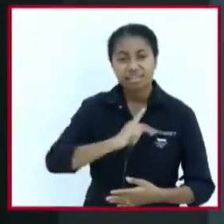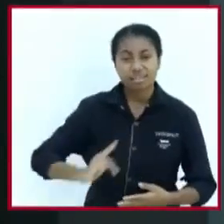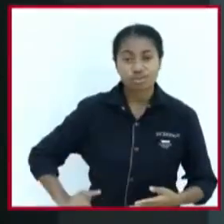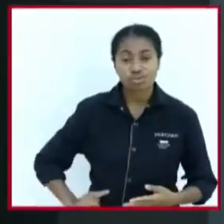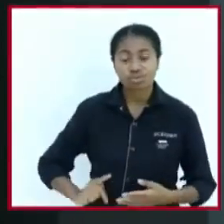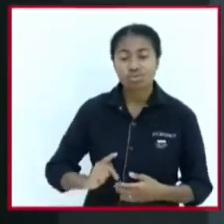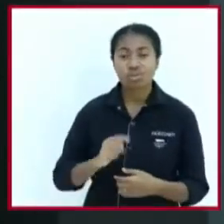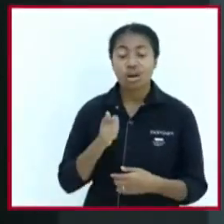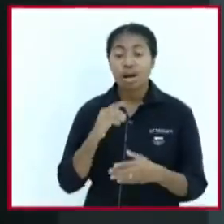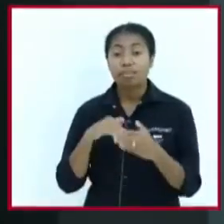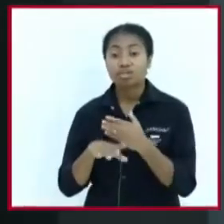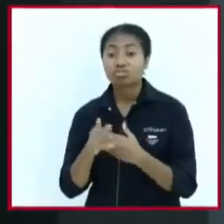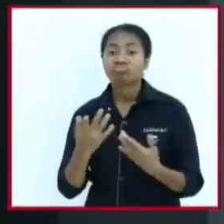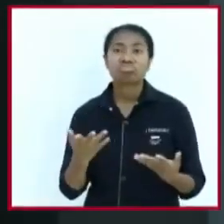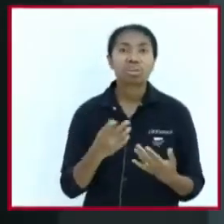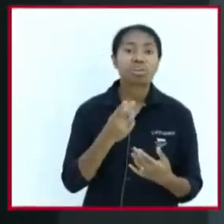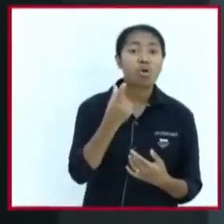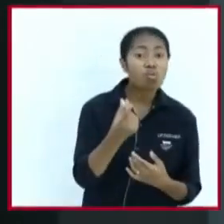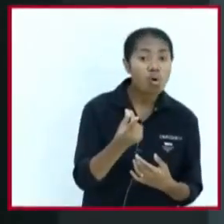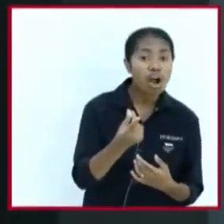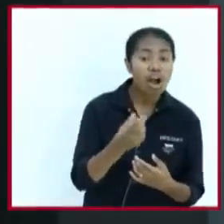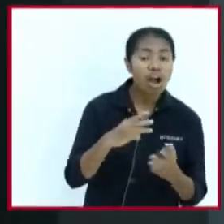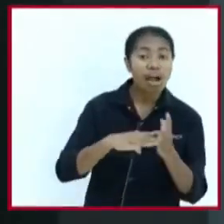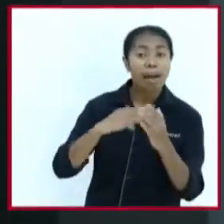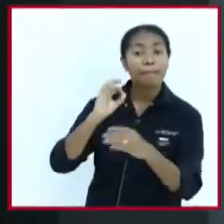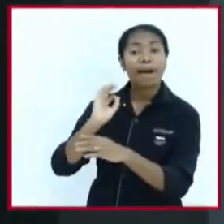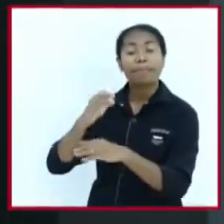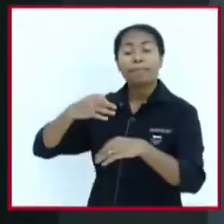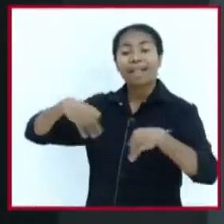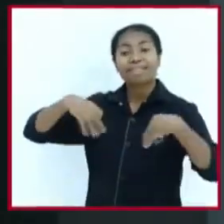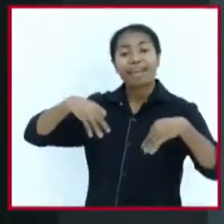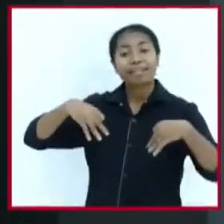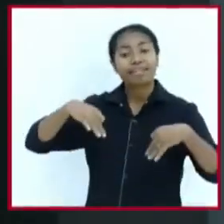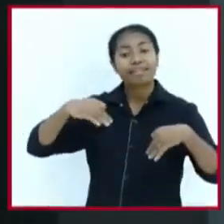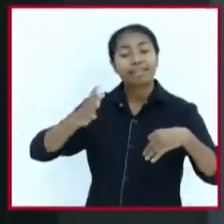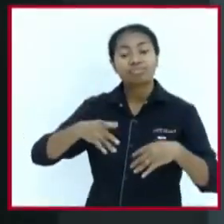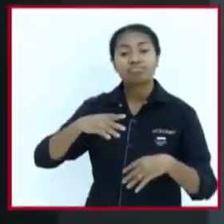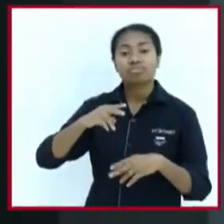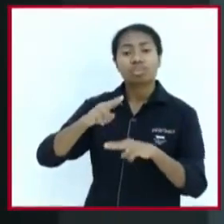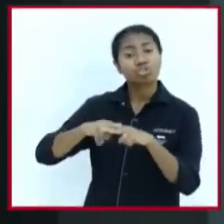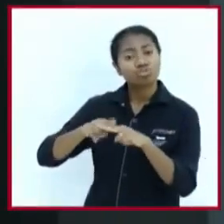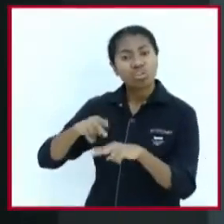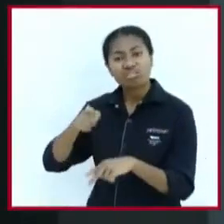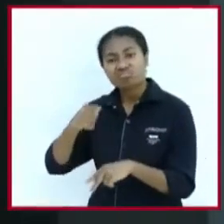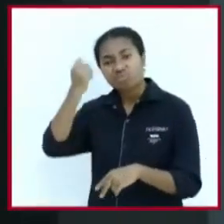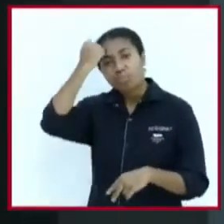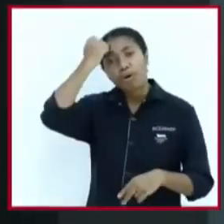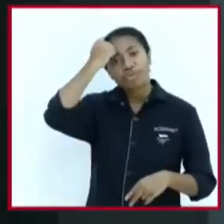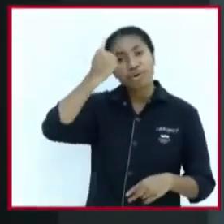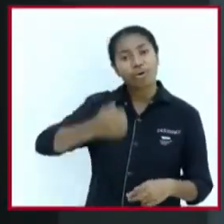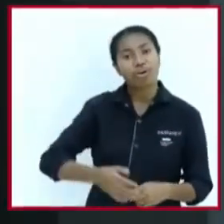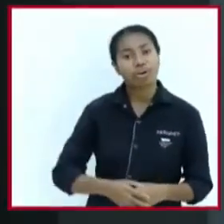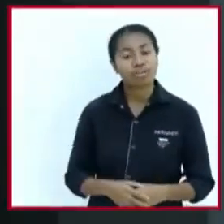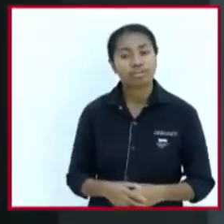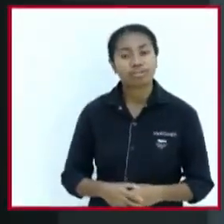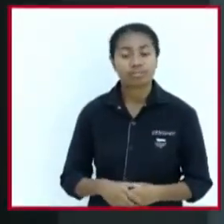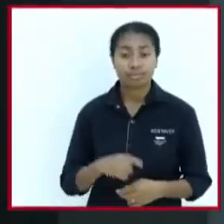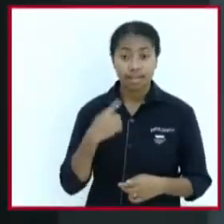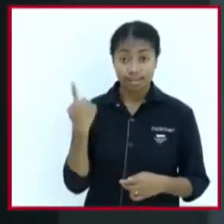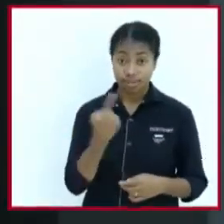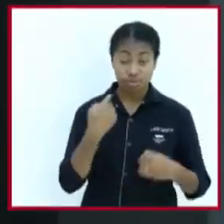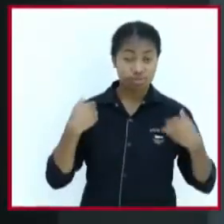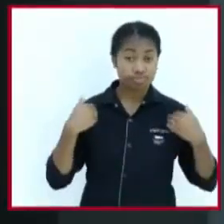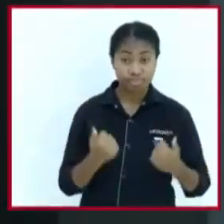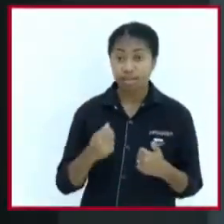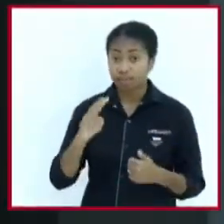hanya karena uang hanya karena materi kedudukan atau kekayaan itu kebodohan semua itu